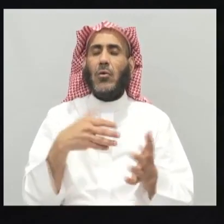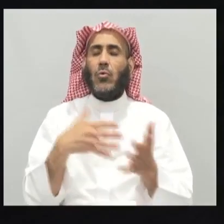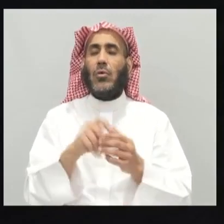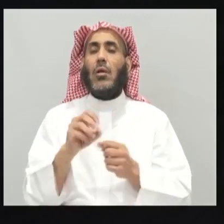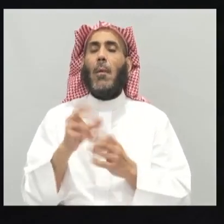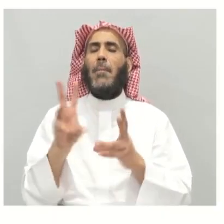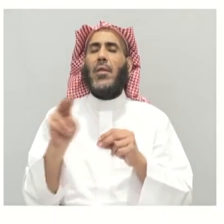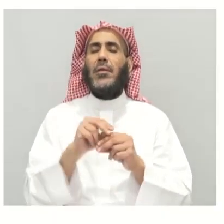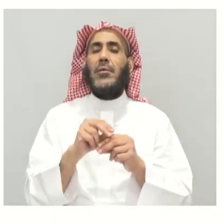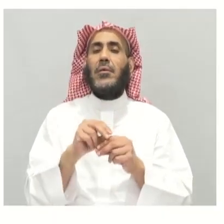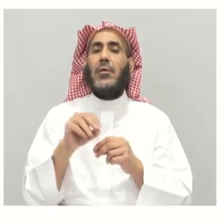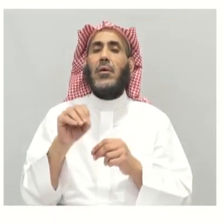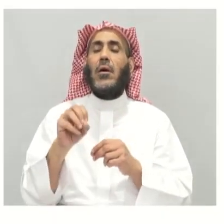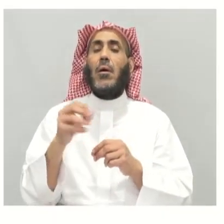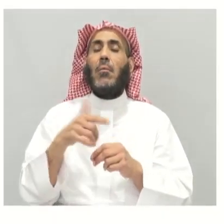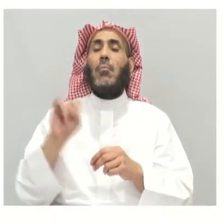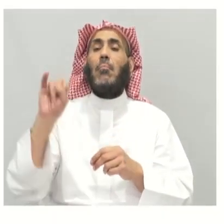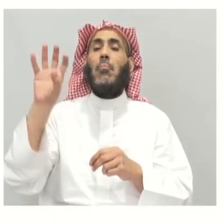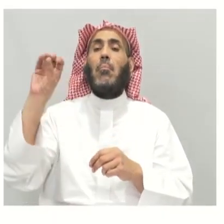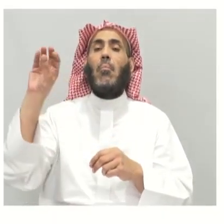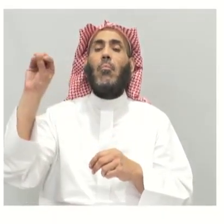أقول مثلا مهوى